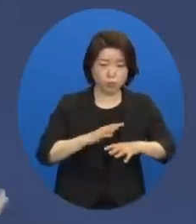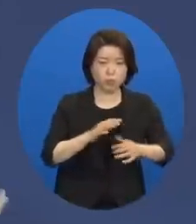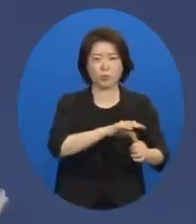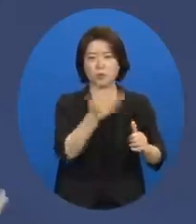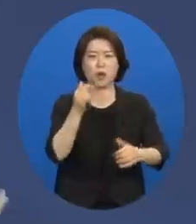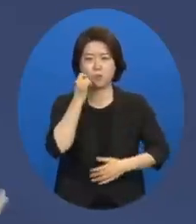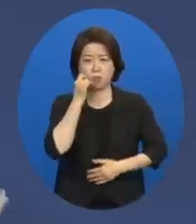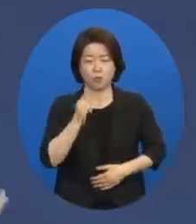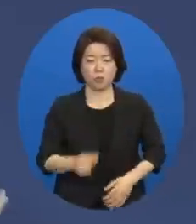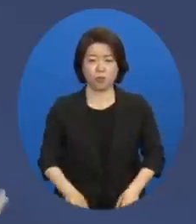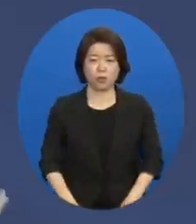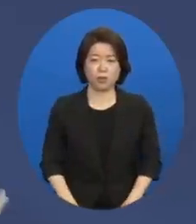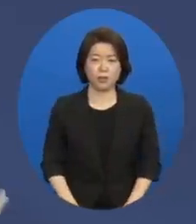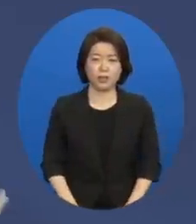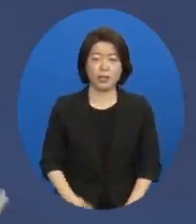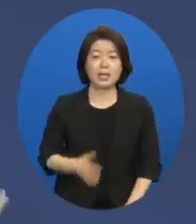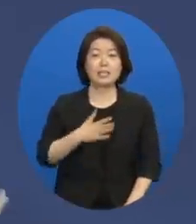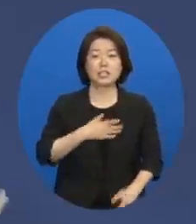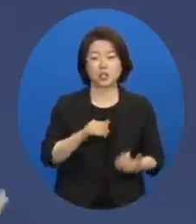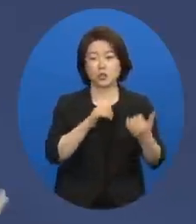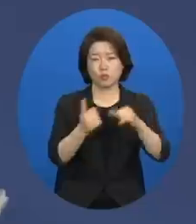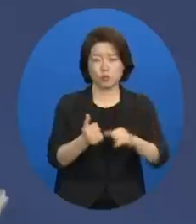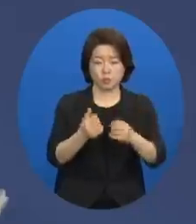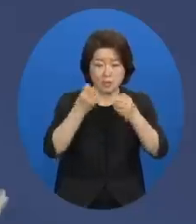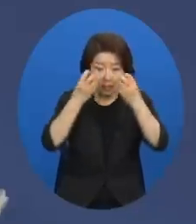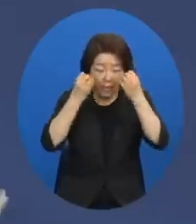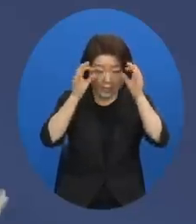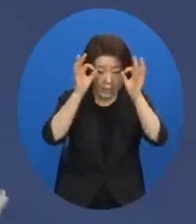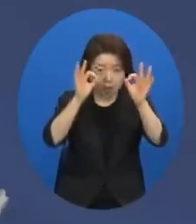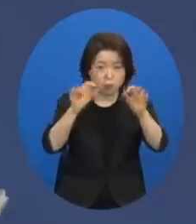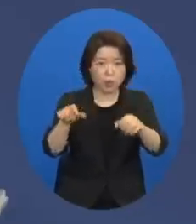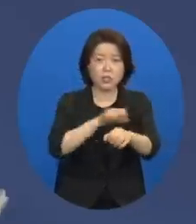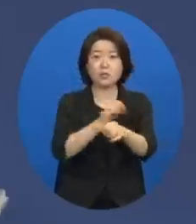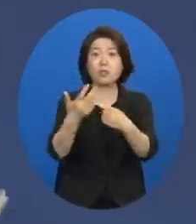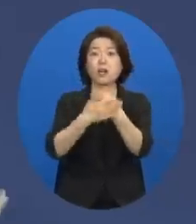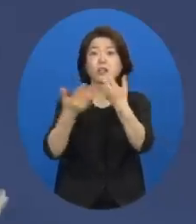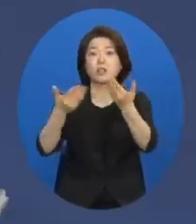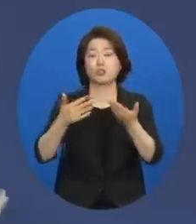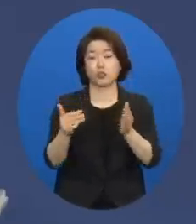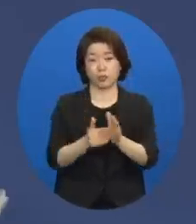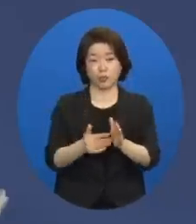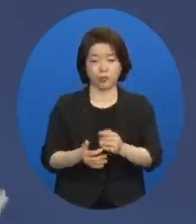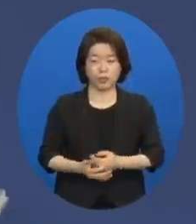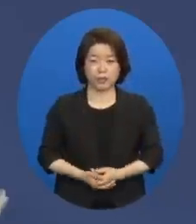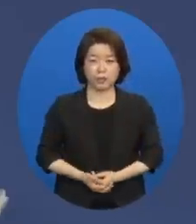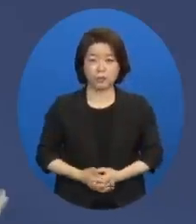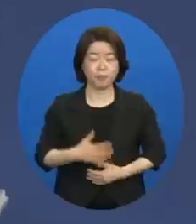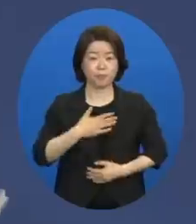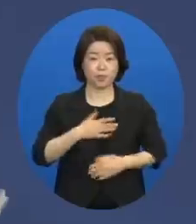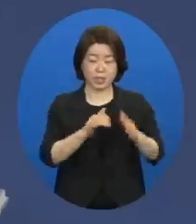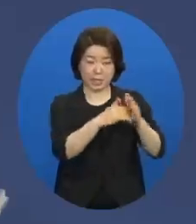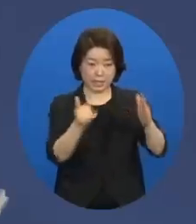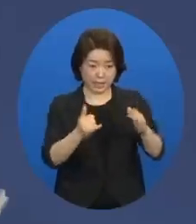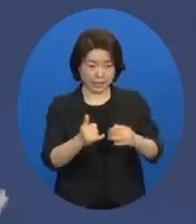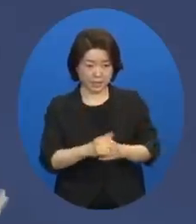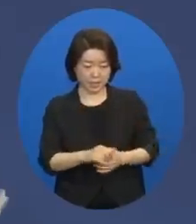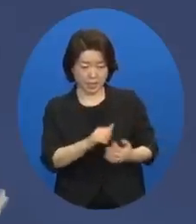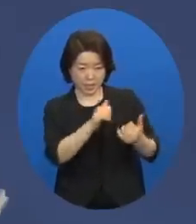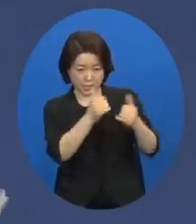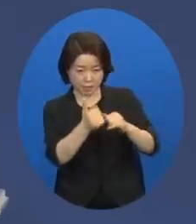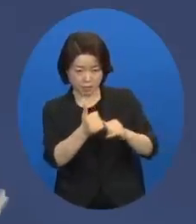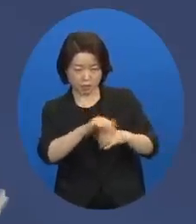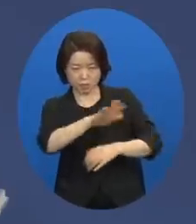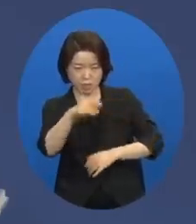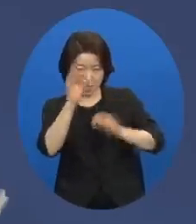없습니다. 저는 죽음을 생생히 보는 특별한 은혜를 주셔서 저희 가족들 임종을 제가 다